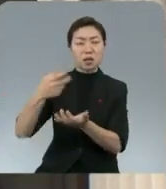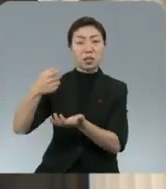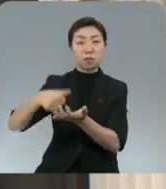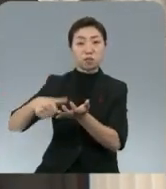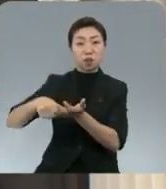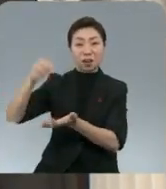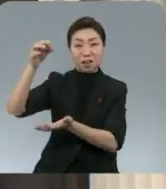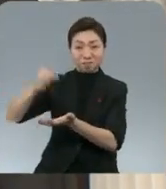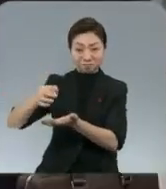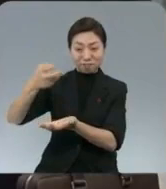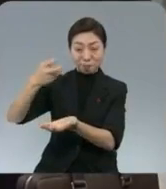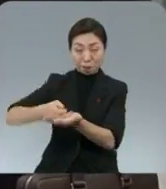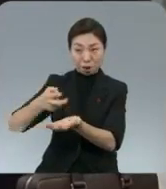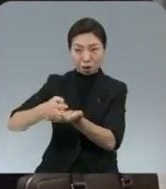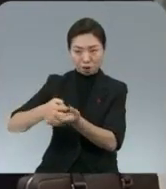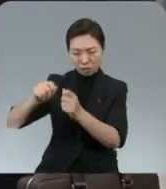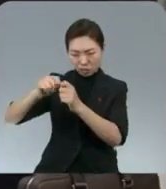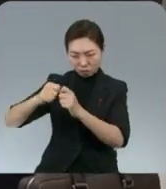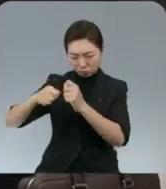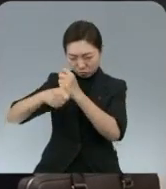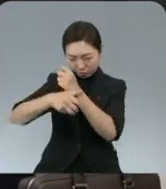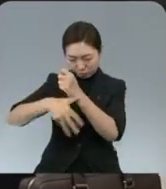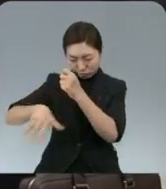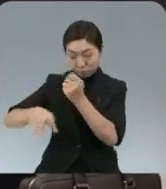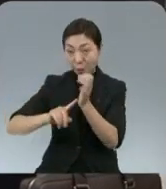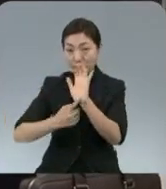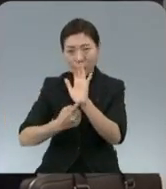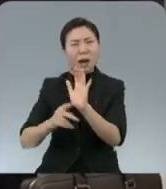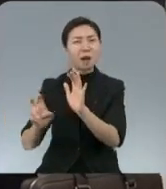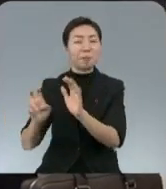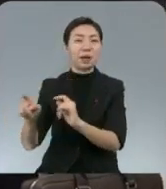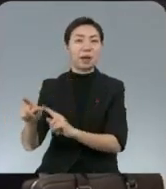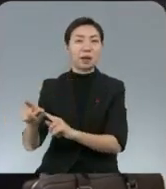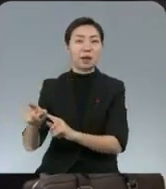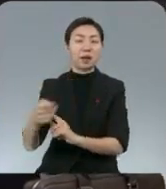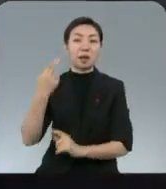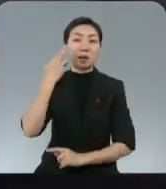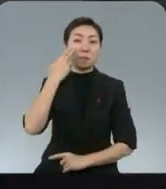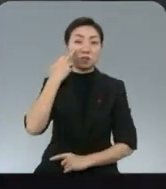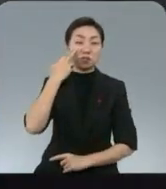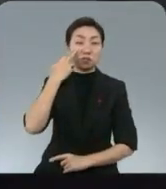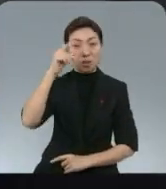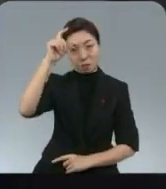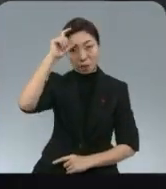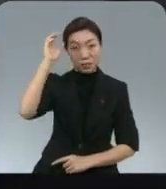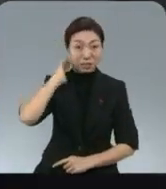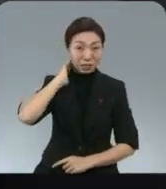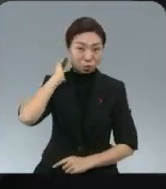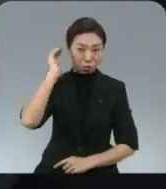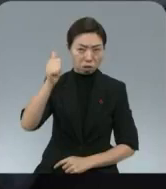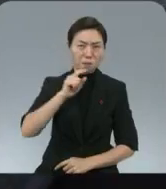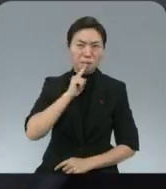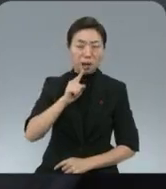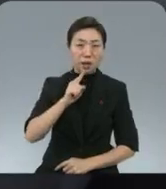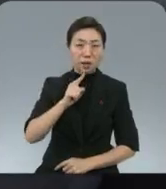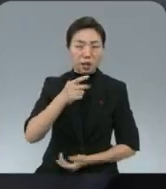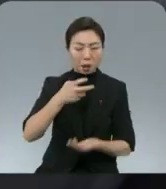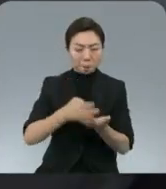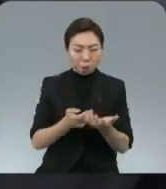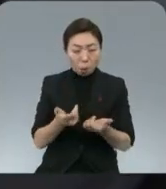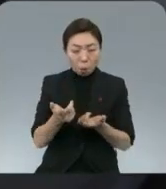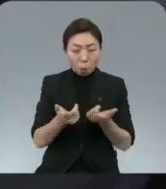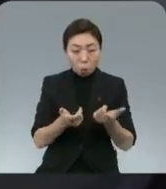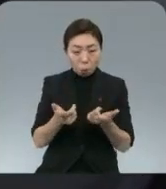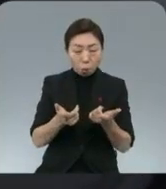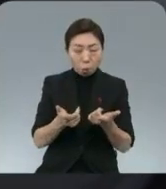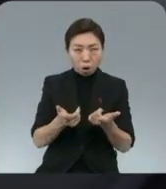3个月再次访美。安德根表示，此行是为了与白宫就解决方案进行最终谈判，以确保韩